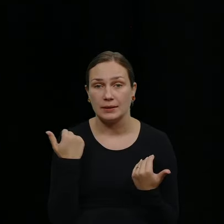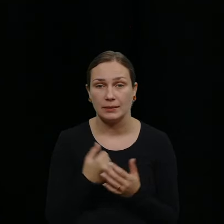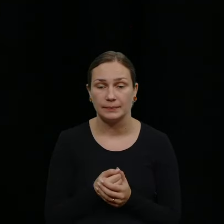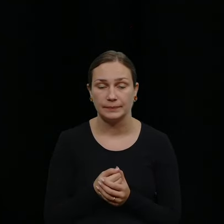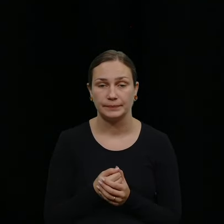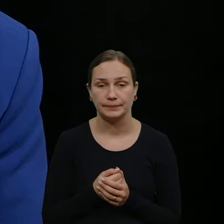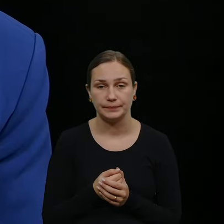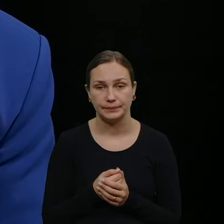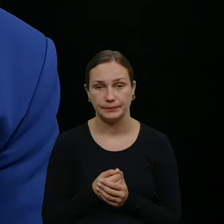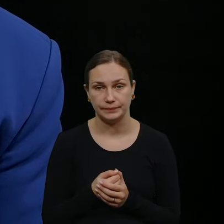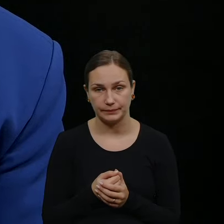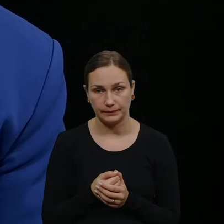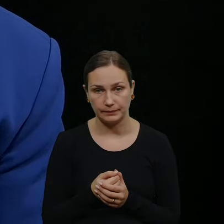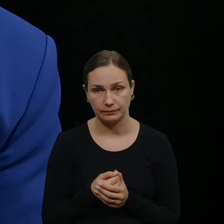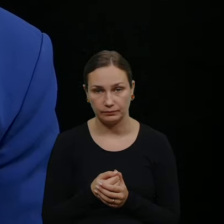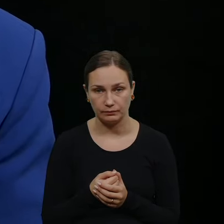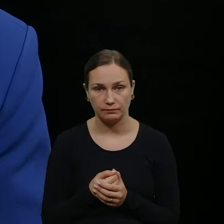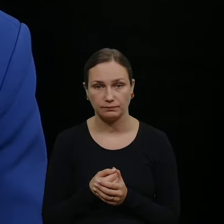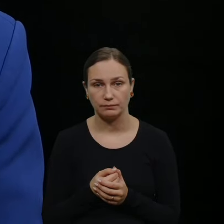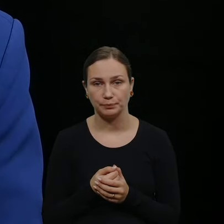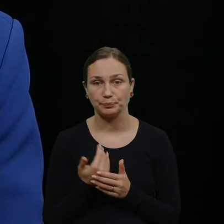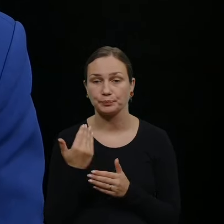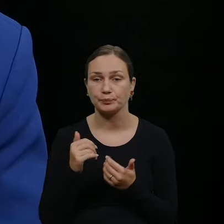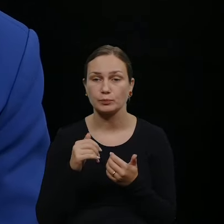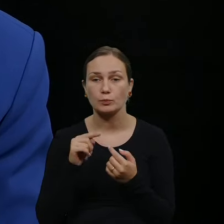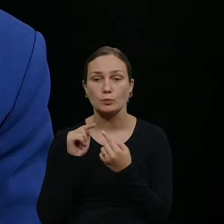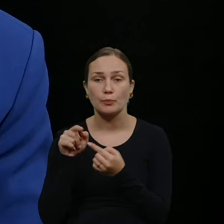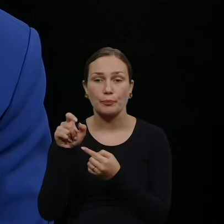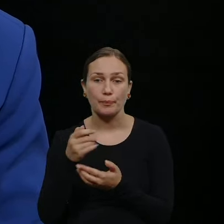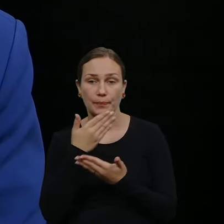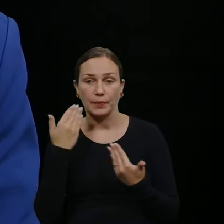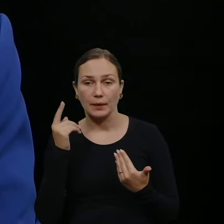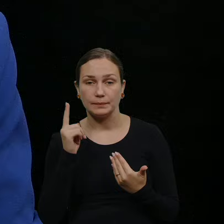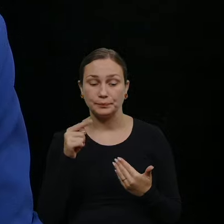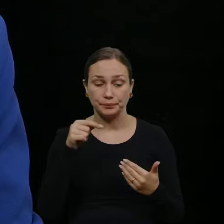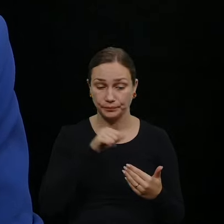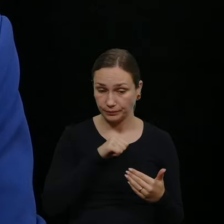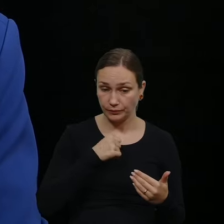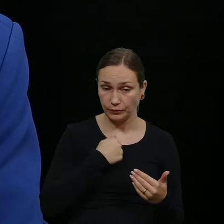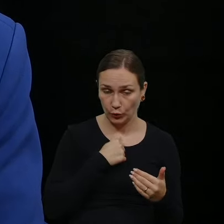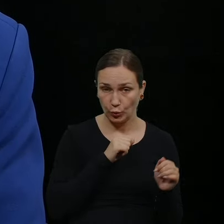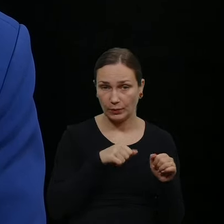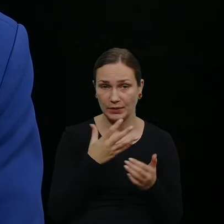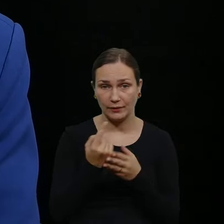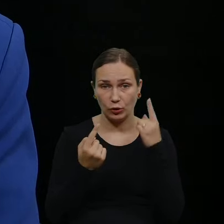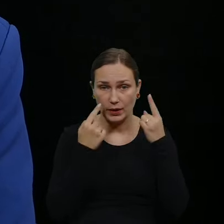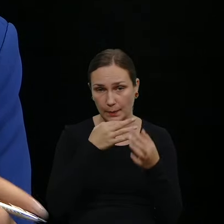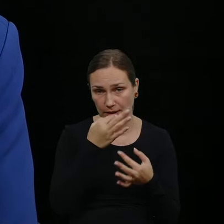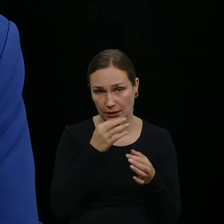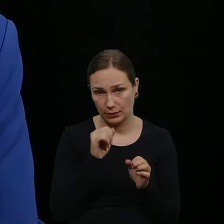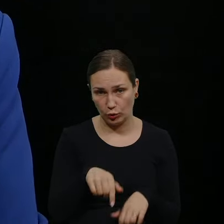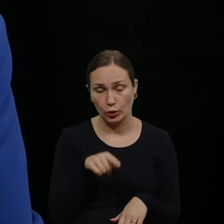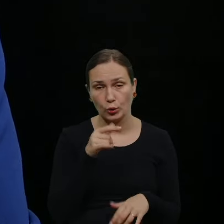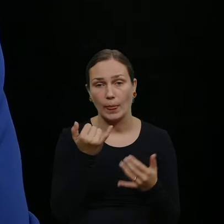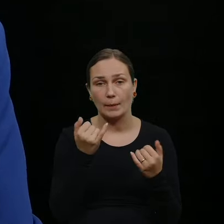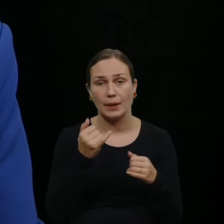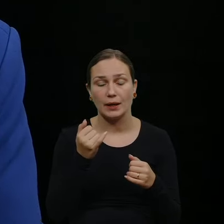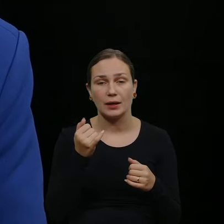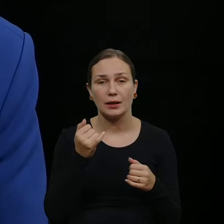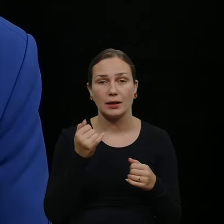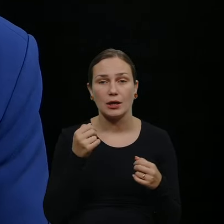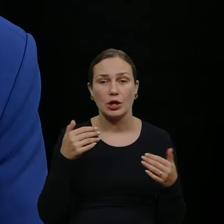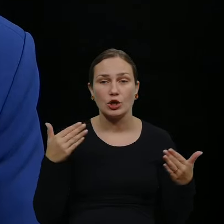šiandien. Tai nėra jūsų oponento, bet jūs esate, jūs turite galimybės išsakyti visas savo idėjas. Jūs esate šiaip dabar Švenčionių